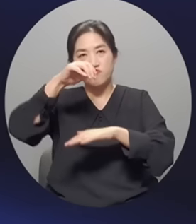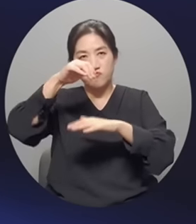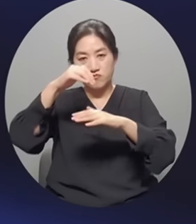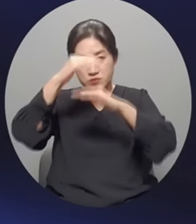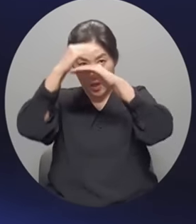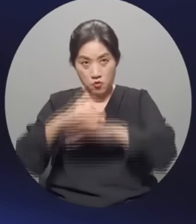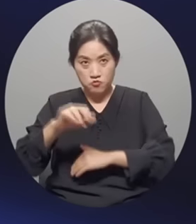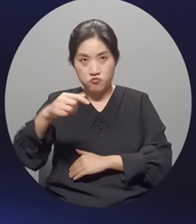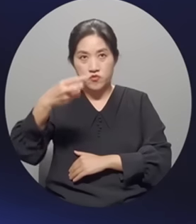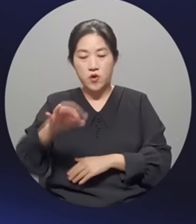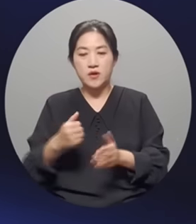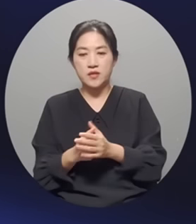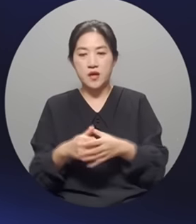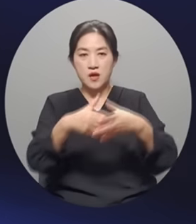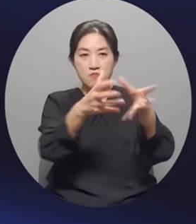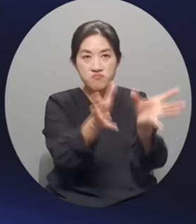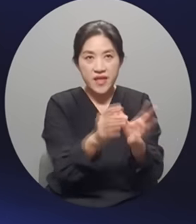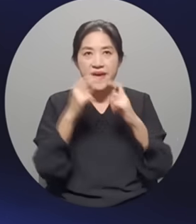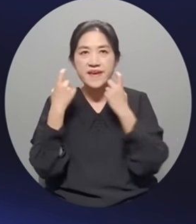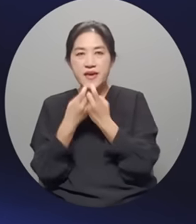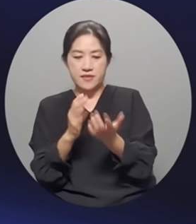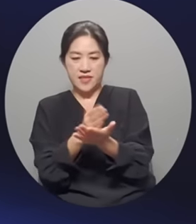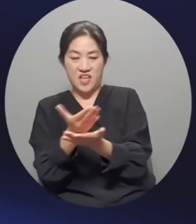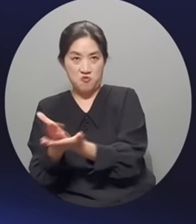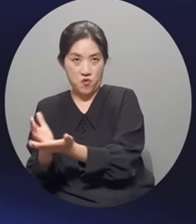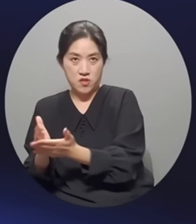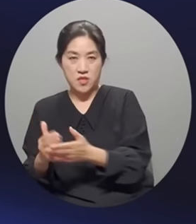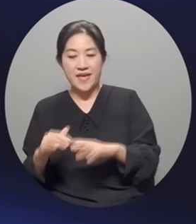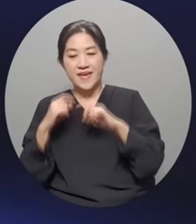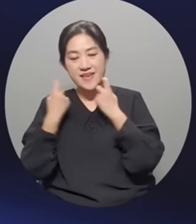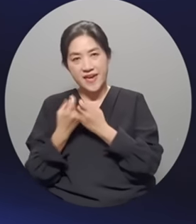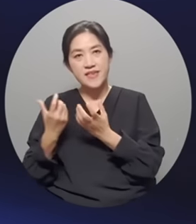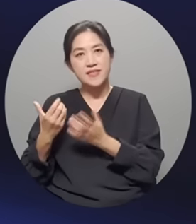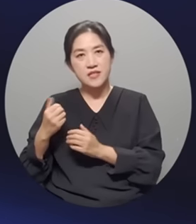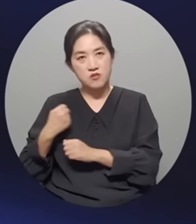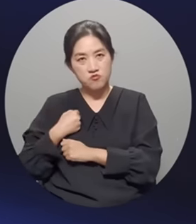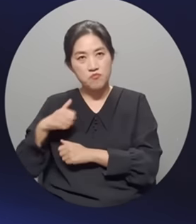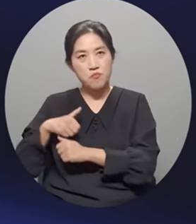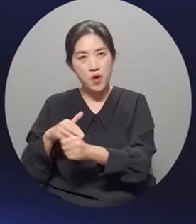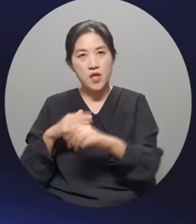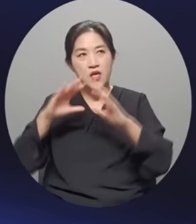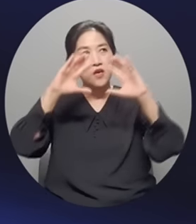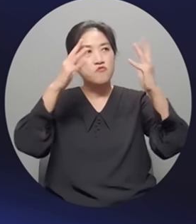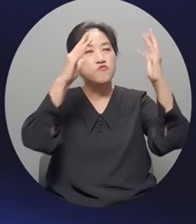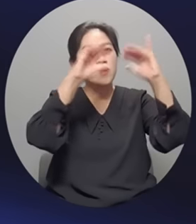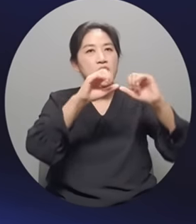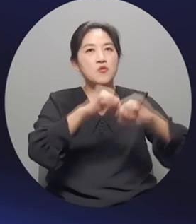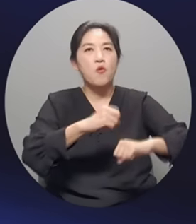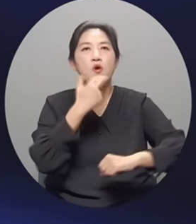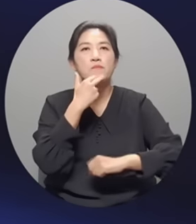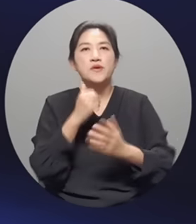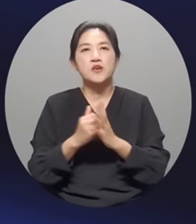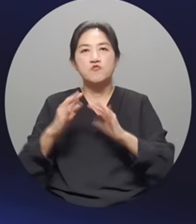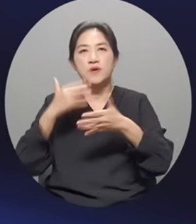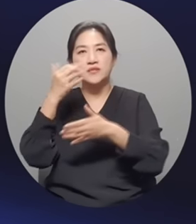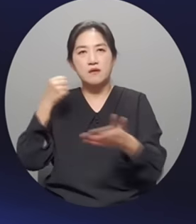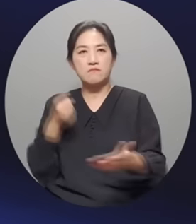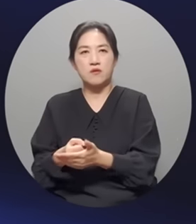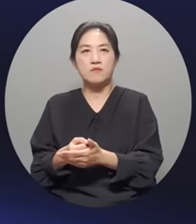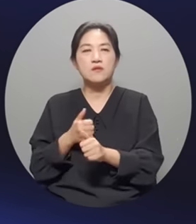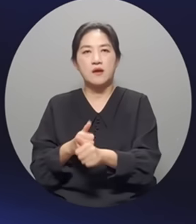파병을 부대 단위와 개인 단위로 나누고 개인 단위 해외 파병은 국회의 동의 없이 국방부 장관의 정책 결정에